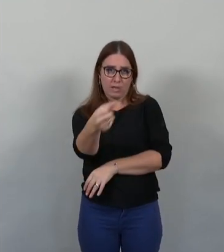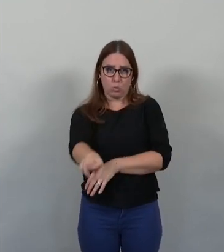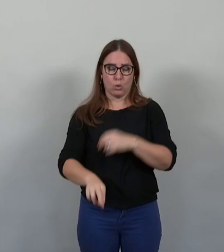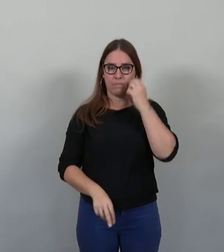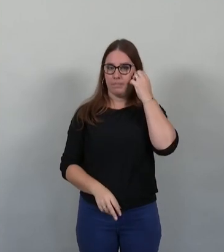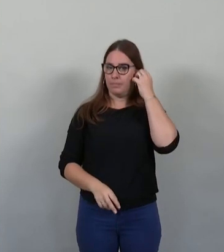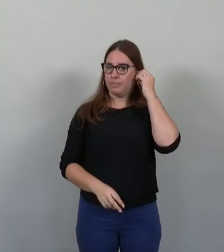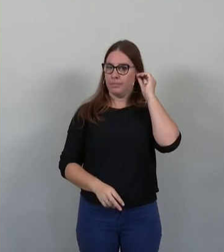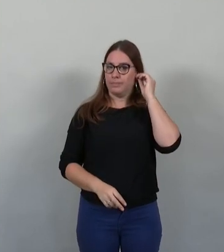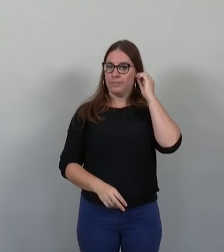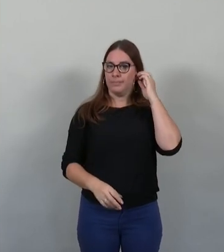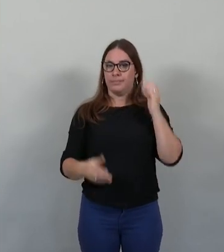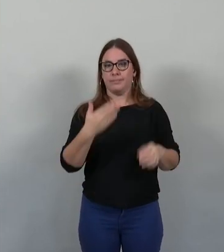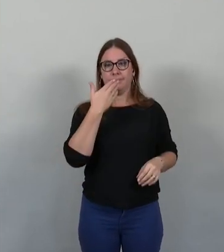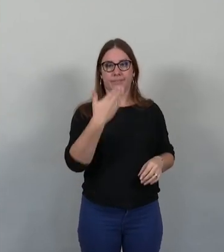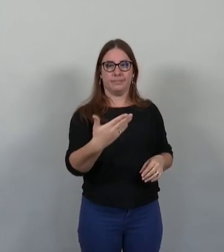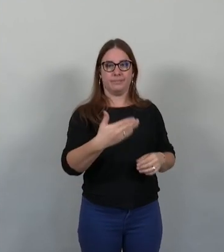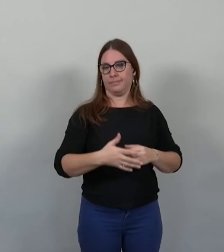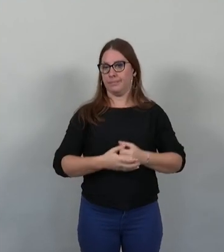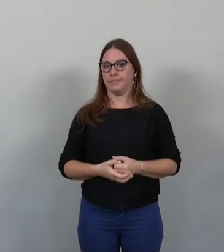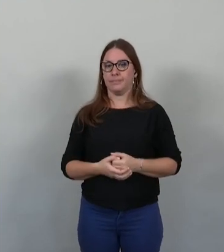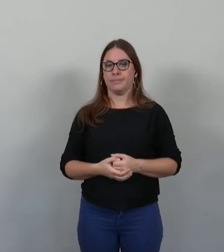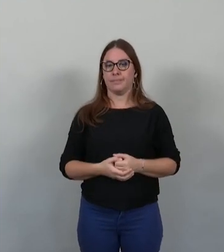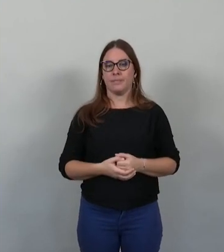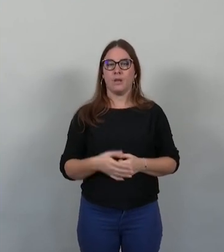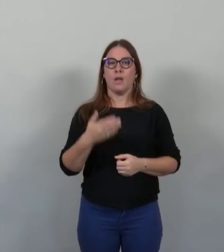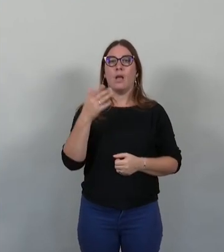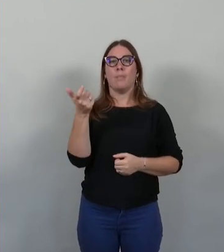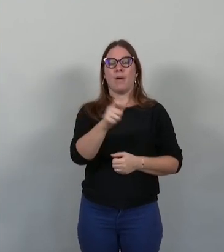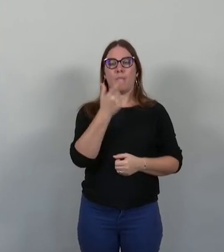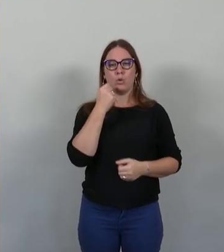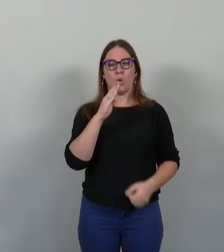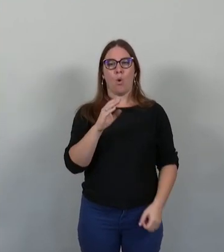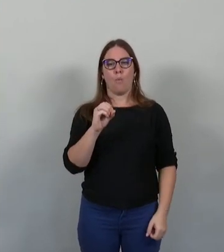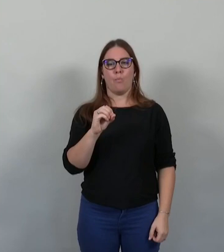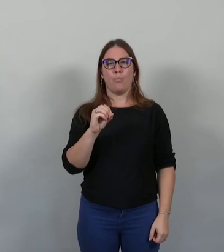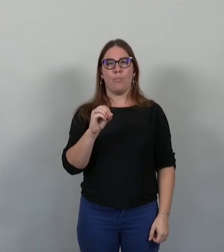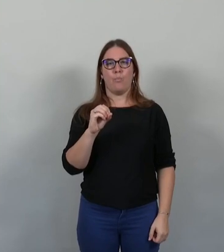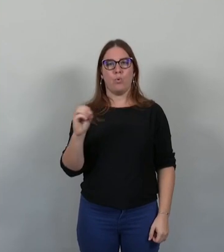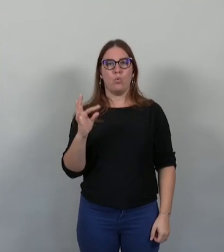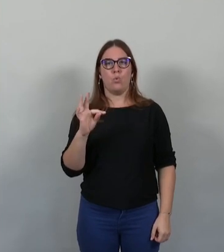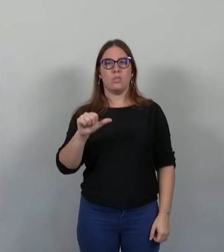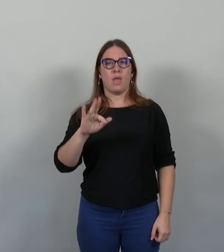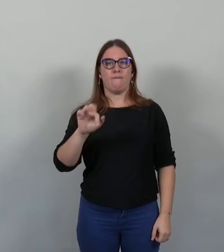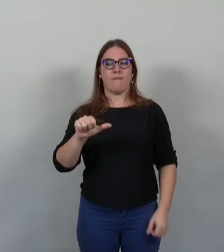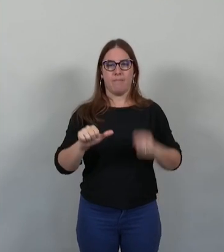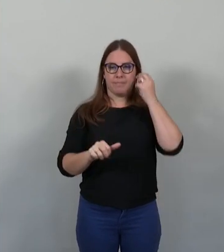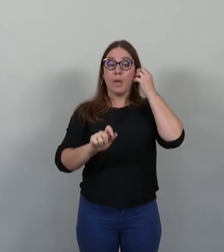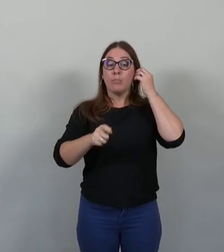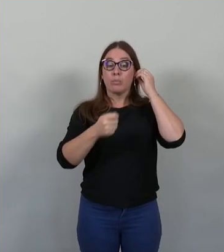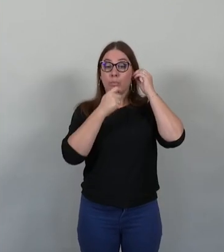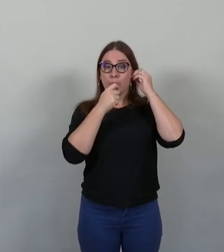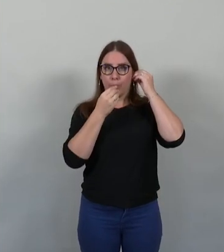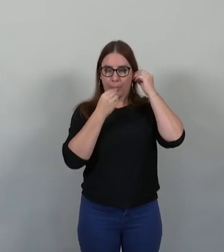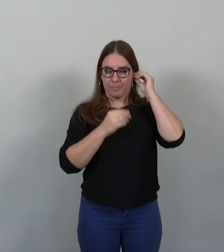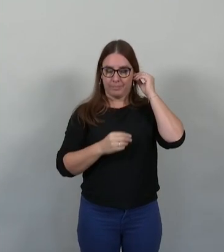attend je vous remercie merci beaucoup Monsieur boutafa Vous AVEZ LA PAROLE micro est ouvert déjà Monsieur le